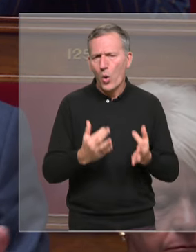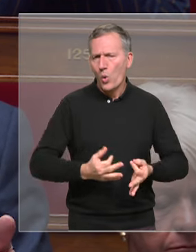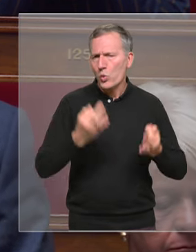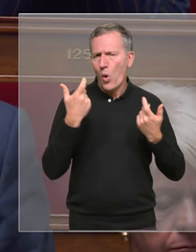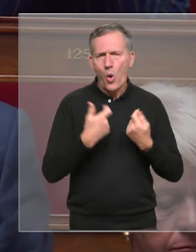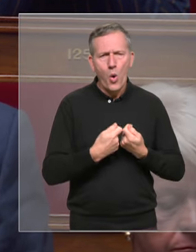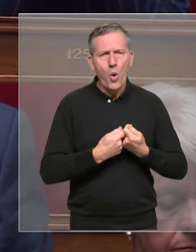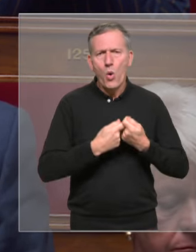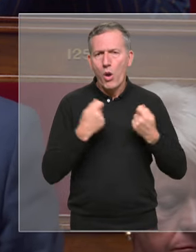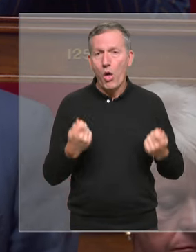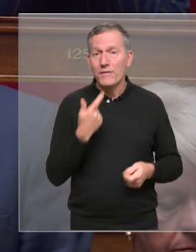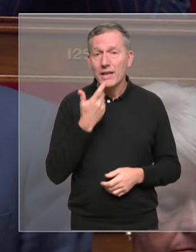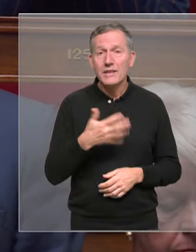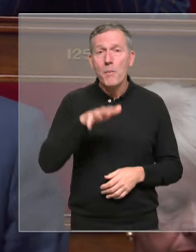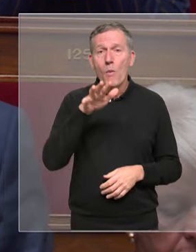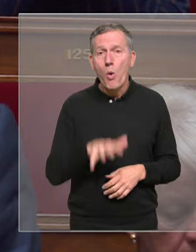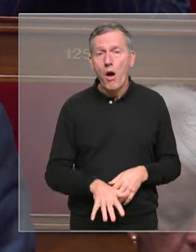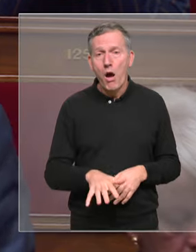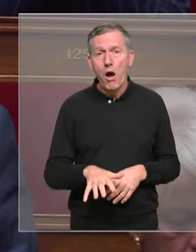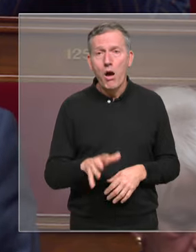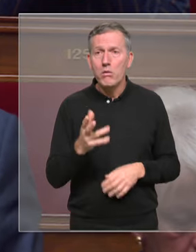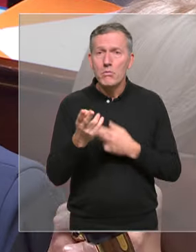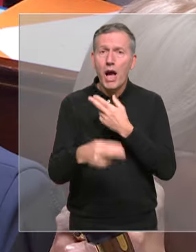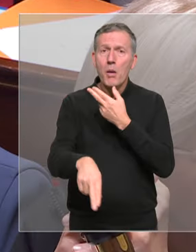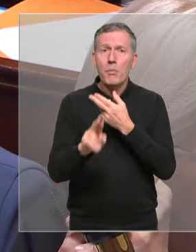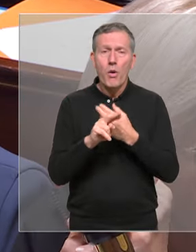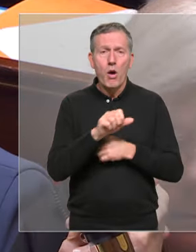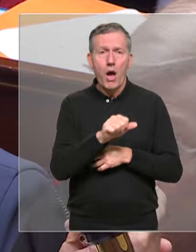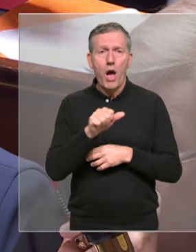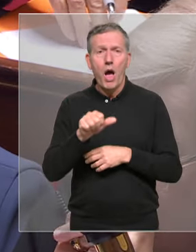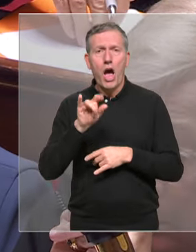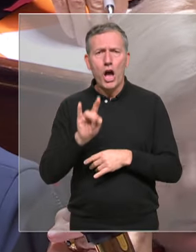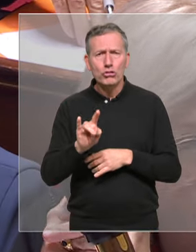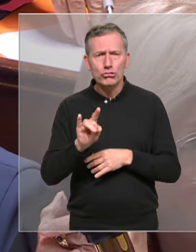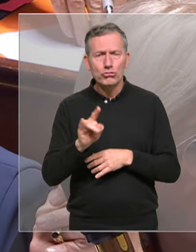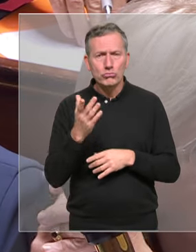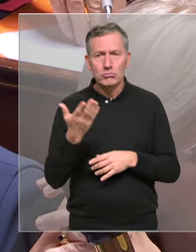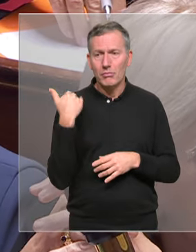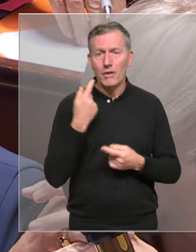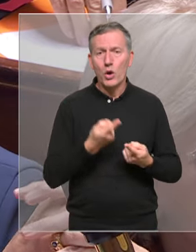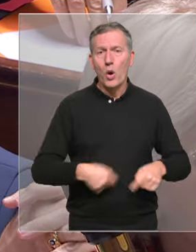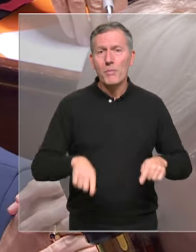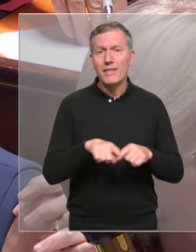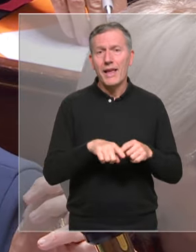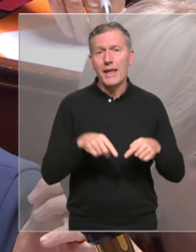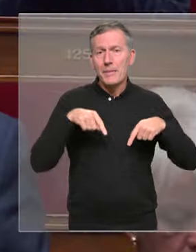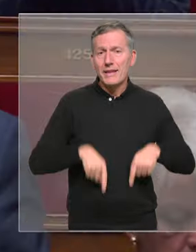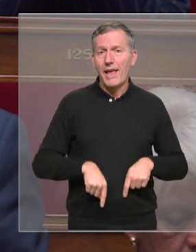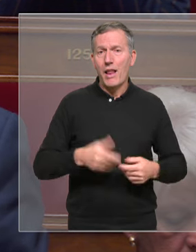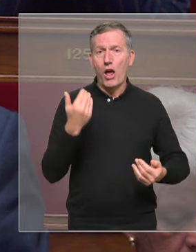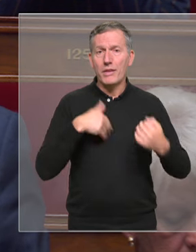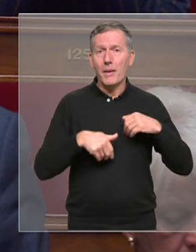Il faut aujourd'hui 5 mois pour obtenir une réponse à sa demande d'allocation adulte handicapé. Lors du dernier comité interministériel du handicap réuni